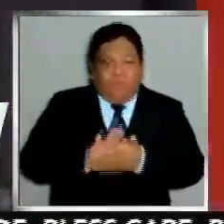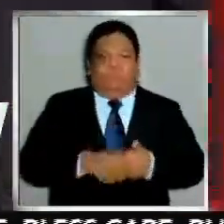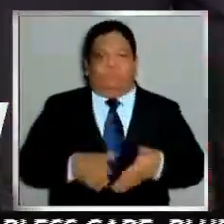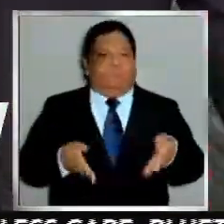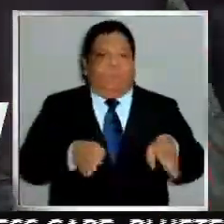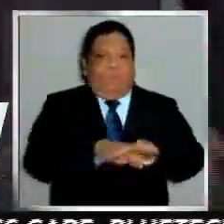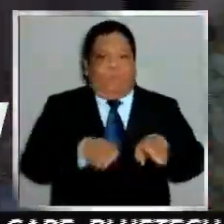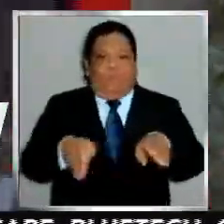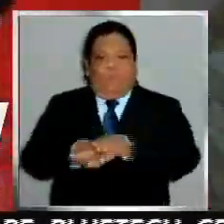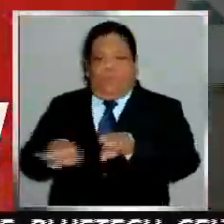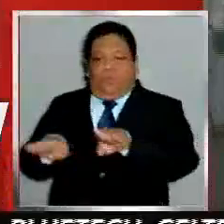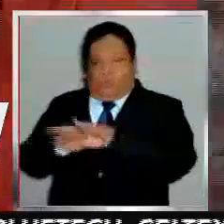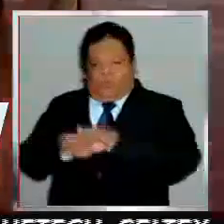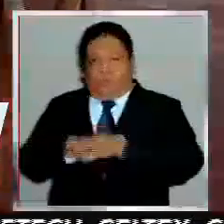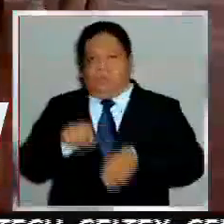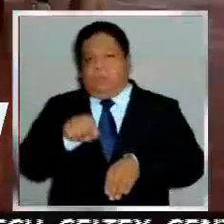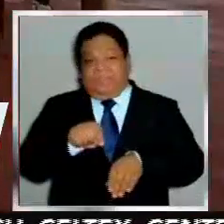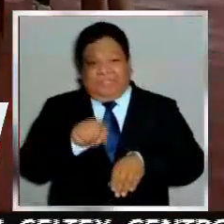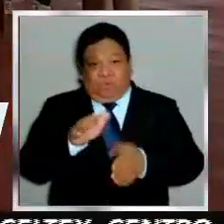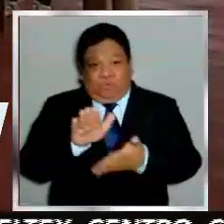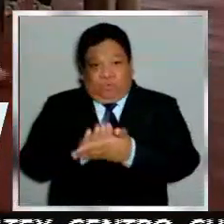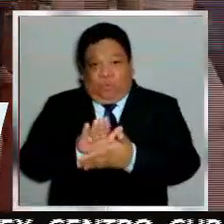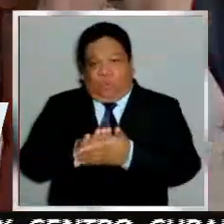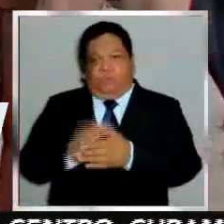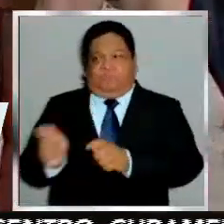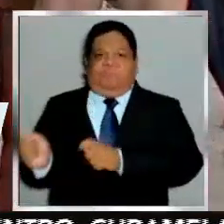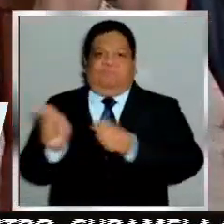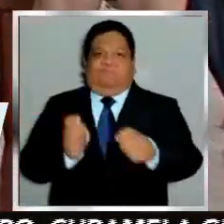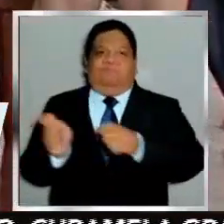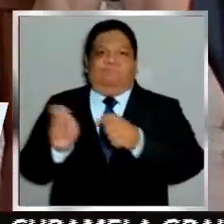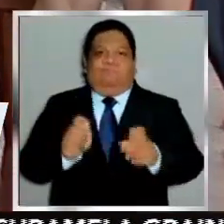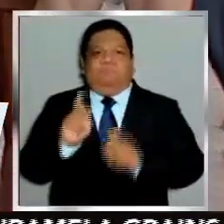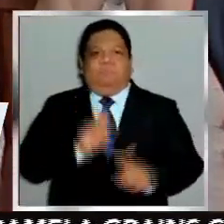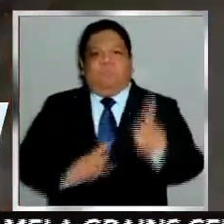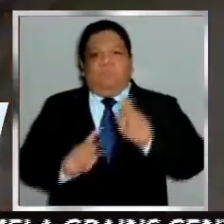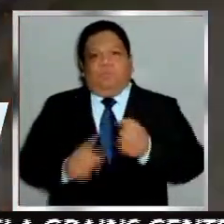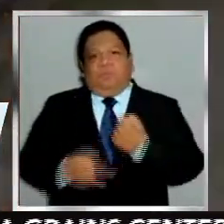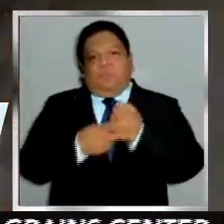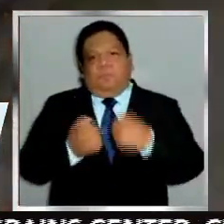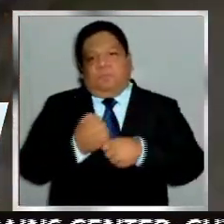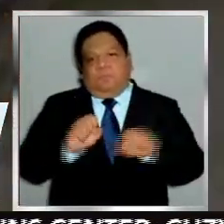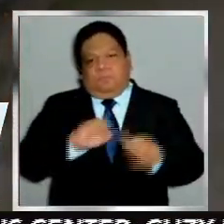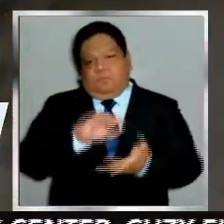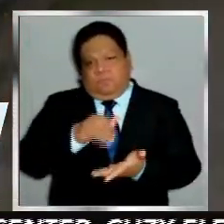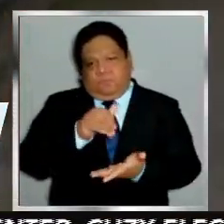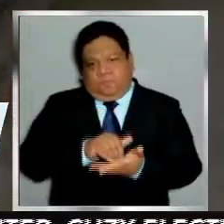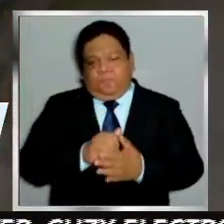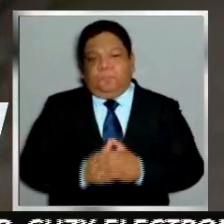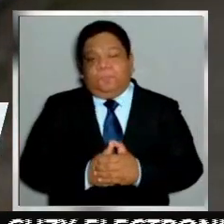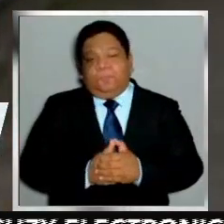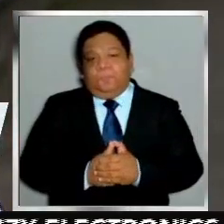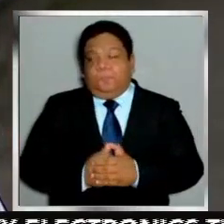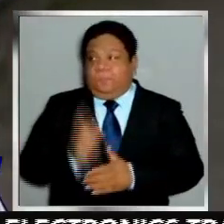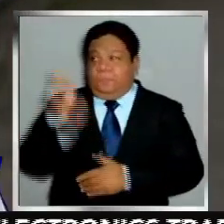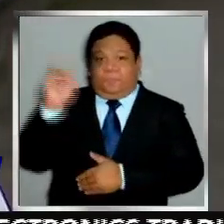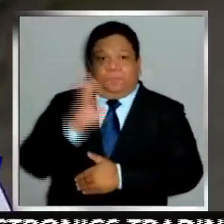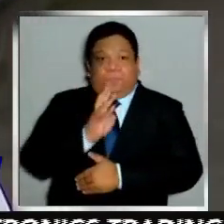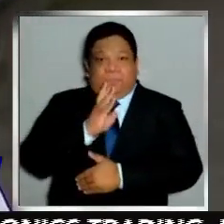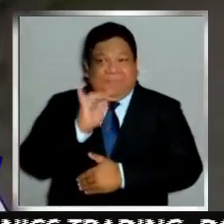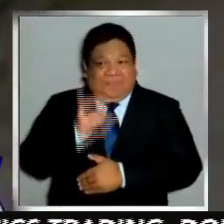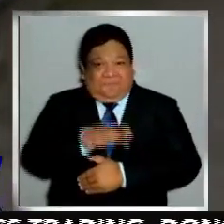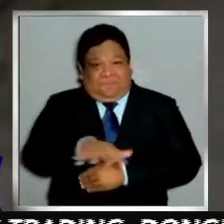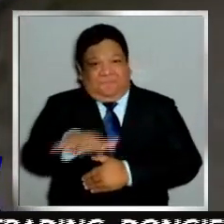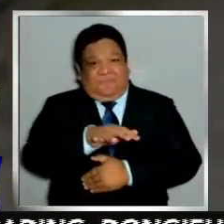na nagsilbing evacuation center ng higit 40 residenteng inilikas. Siya yung lugar kung saan ginagawa yung